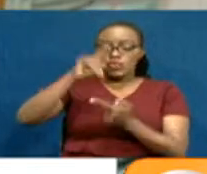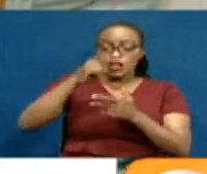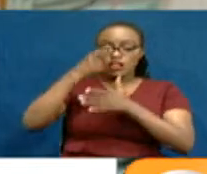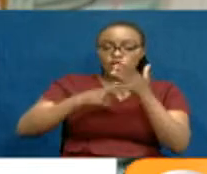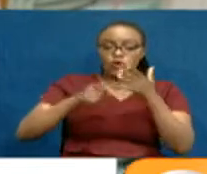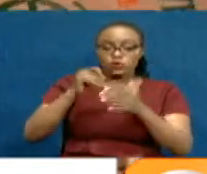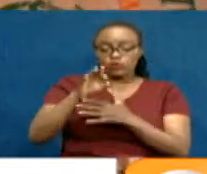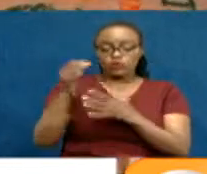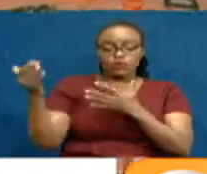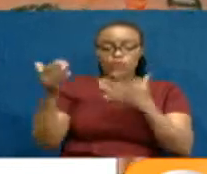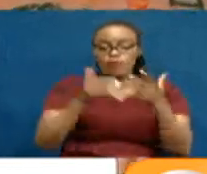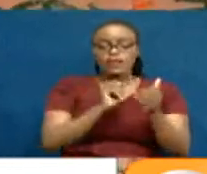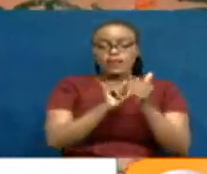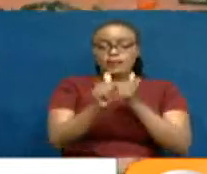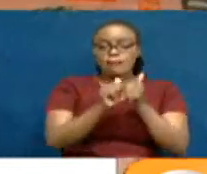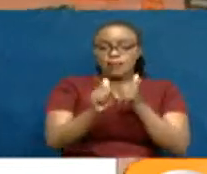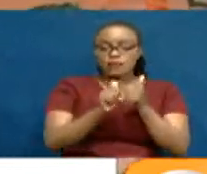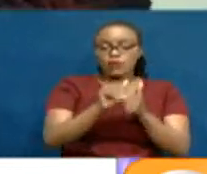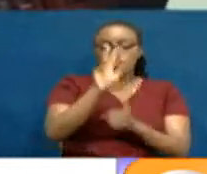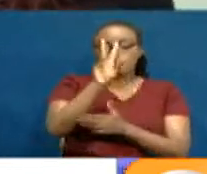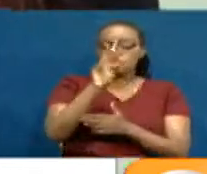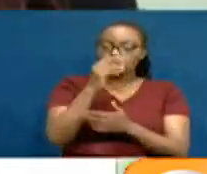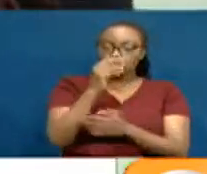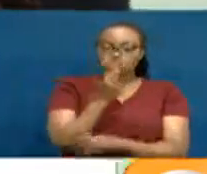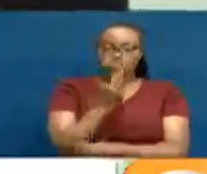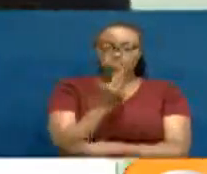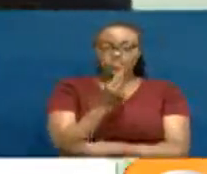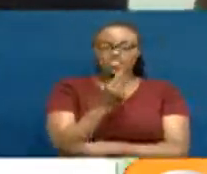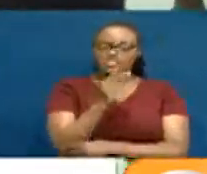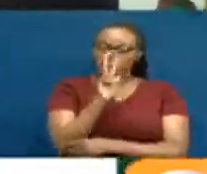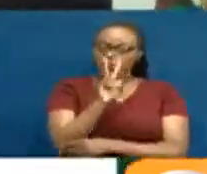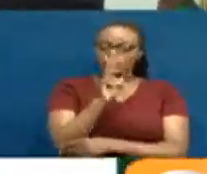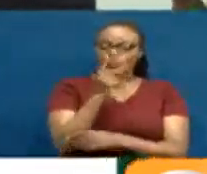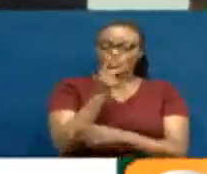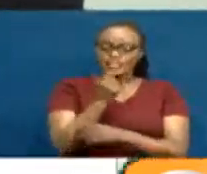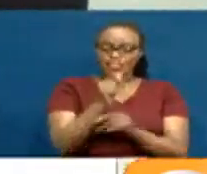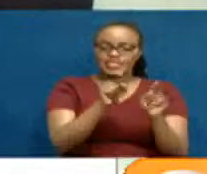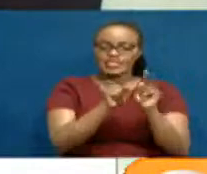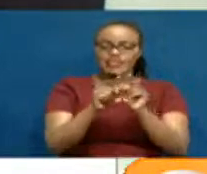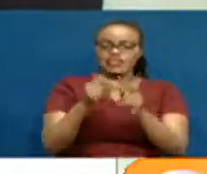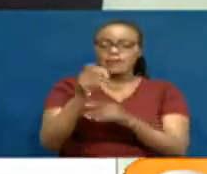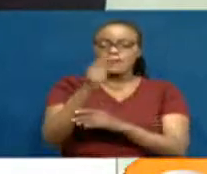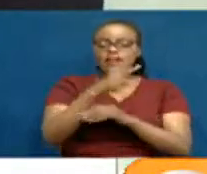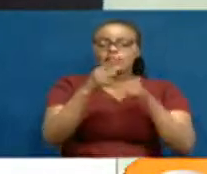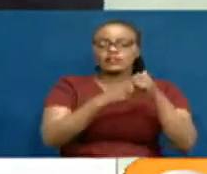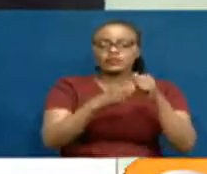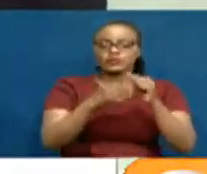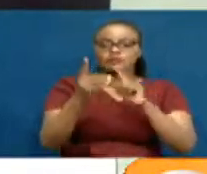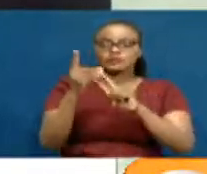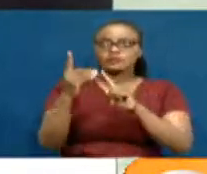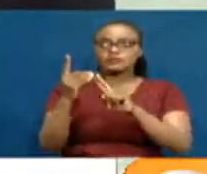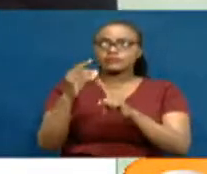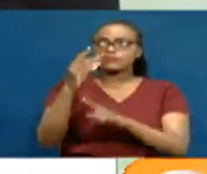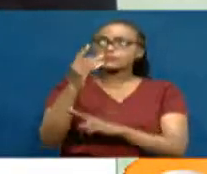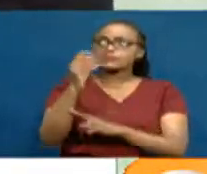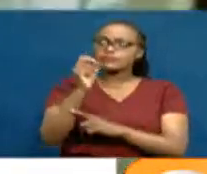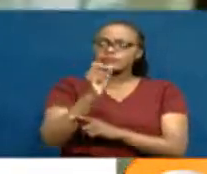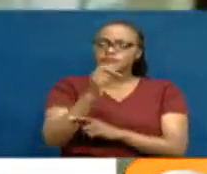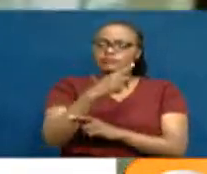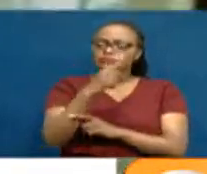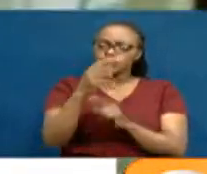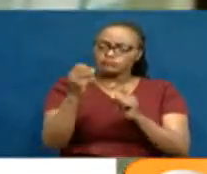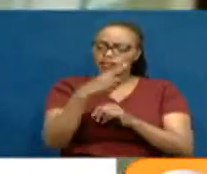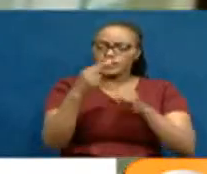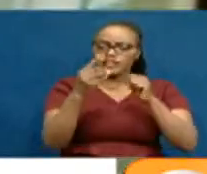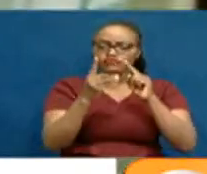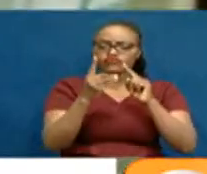ya kuingiza mahindi nchini kwa shilingi 2. Mnamo Juni tarehe 28, Waziri wa Kilimo Peter Munya